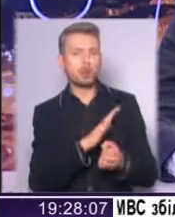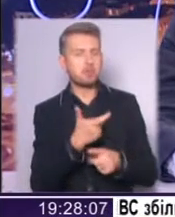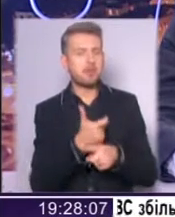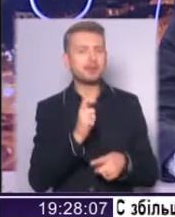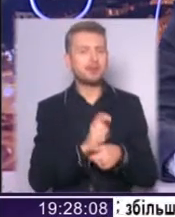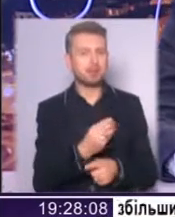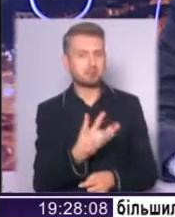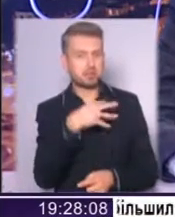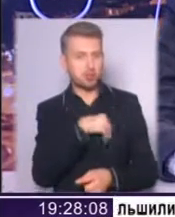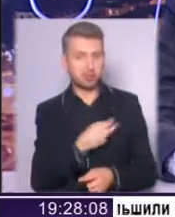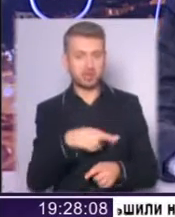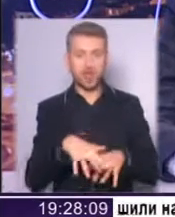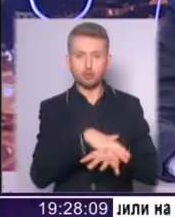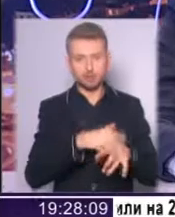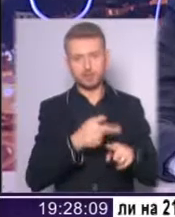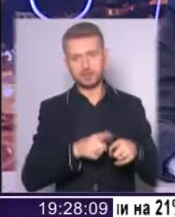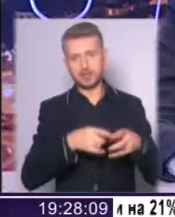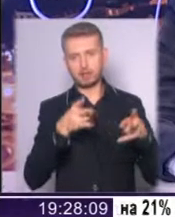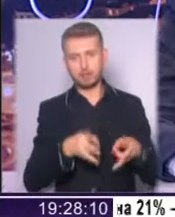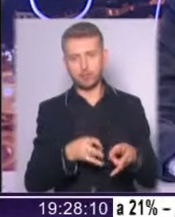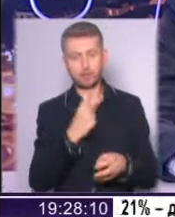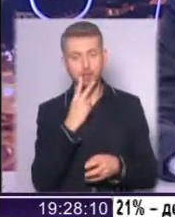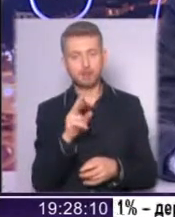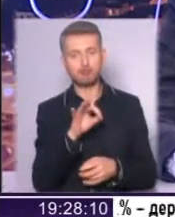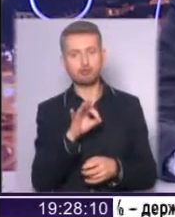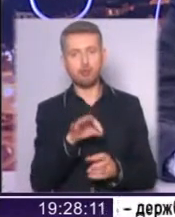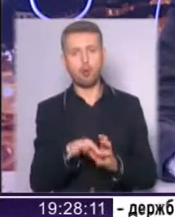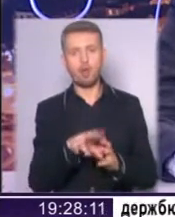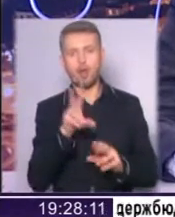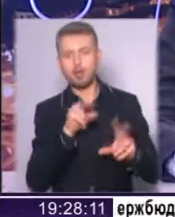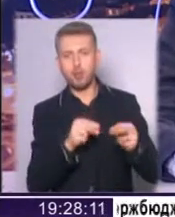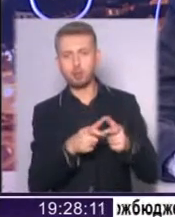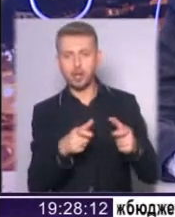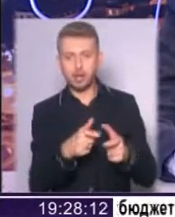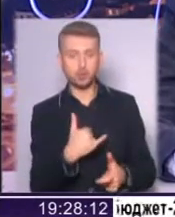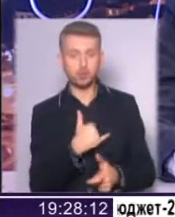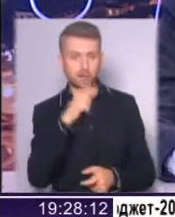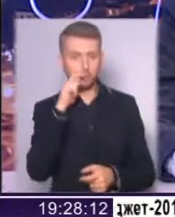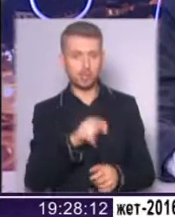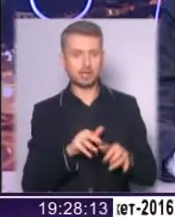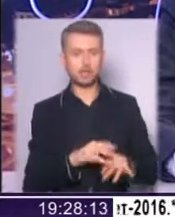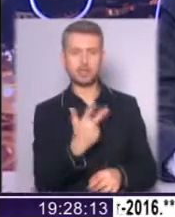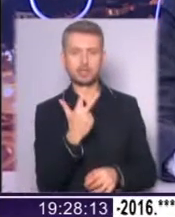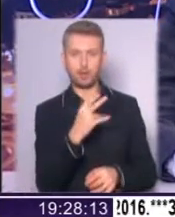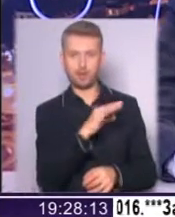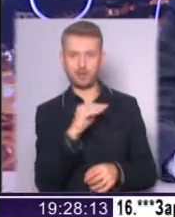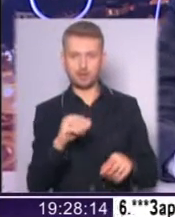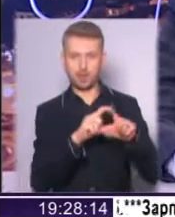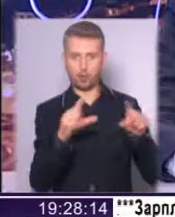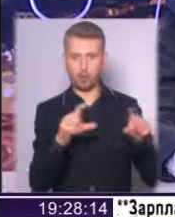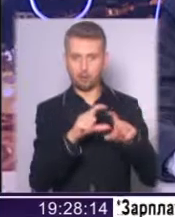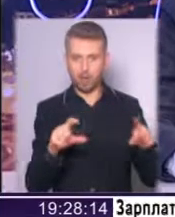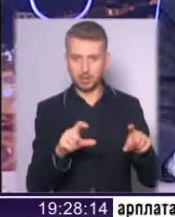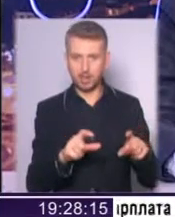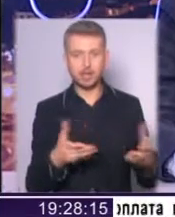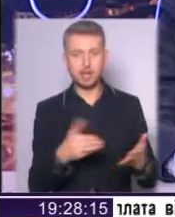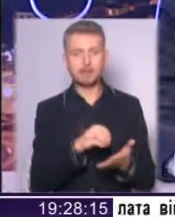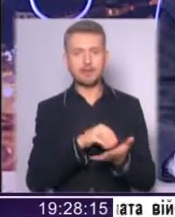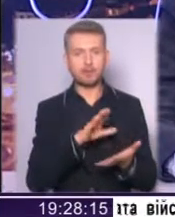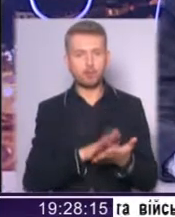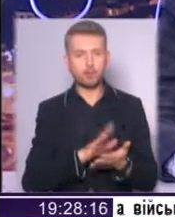яка мала там оборот не менше 3 мільярдів, тобто ми розуміємо, що це заздалегідь писався бюджет. І саме основне ви розумієте, що так, вони